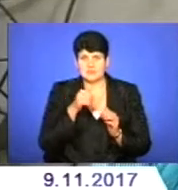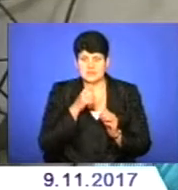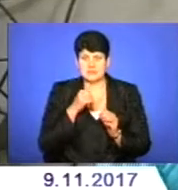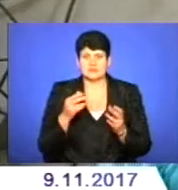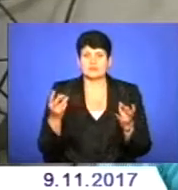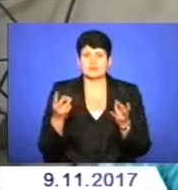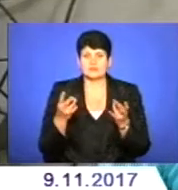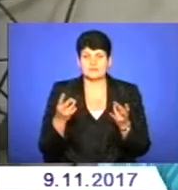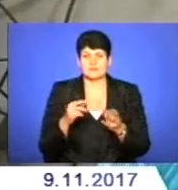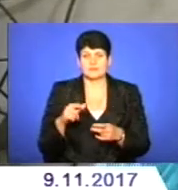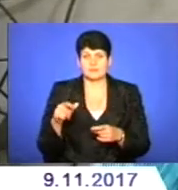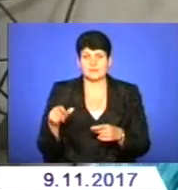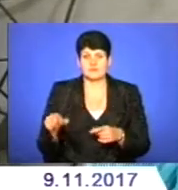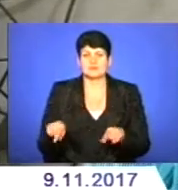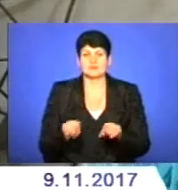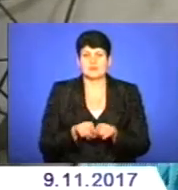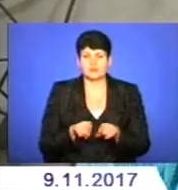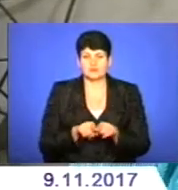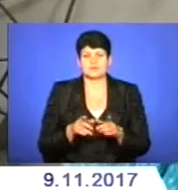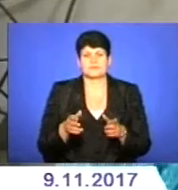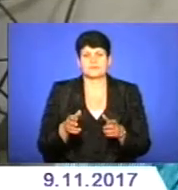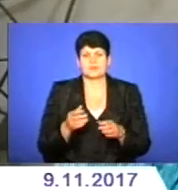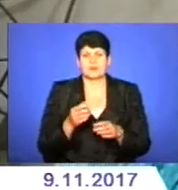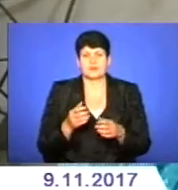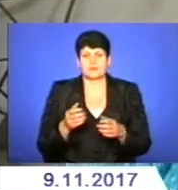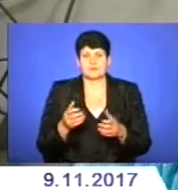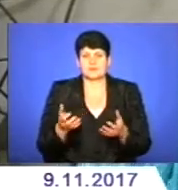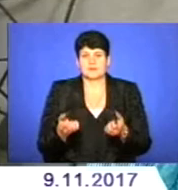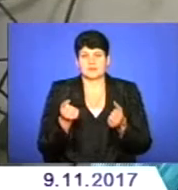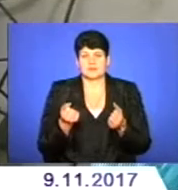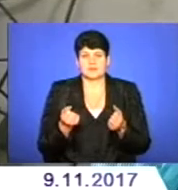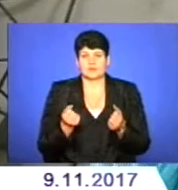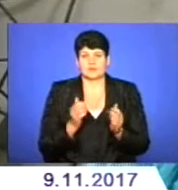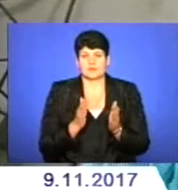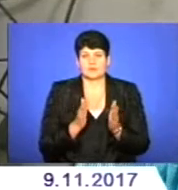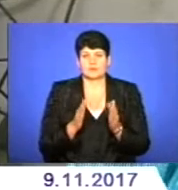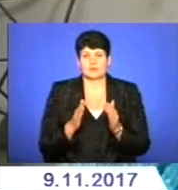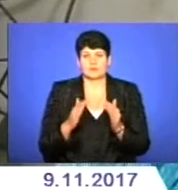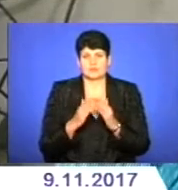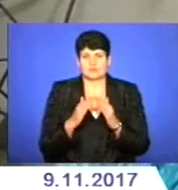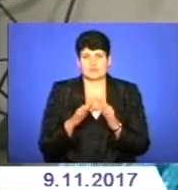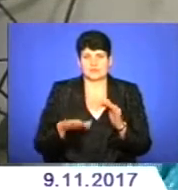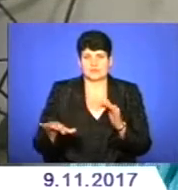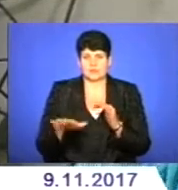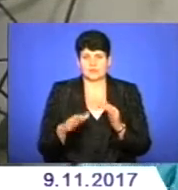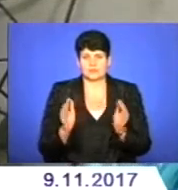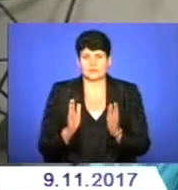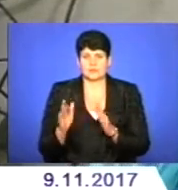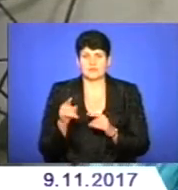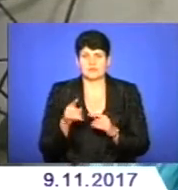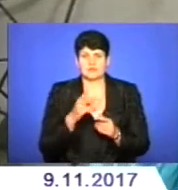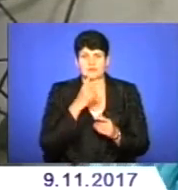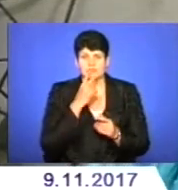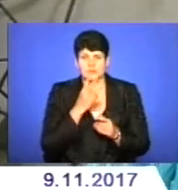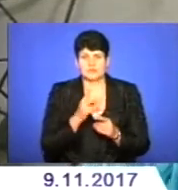Потрібно мешканцям так само долучатися до утримання будинків їхнього будинку. Тому що вони саме скоріше